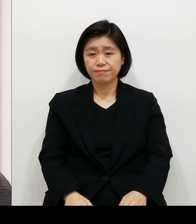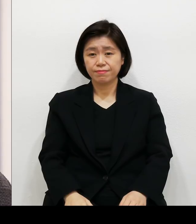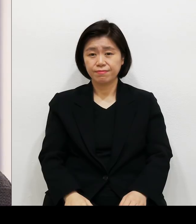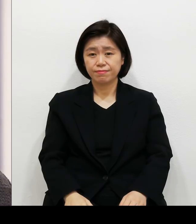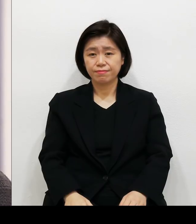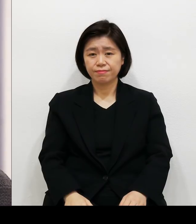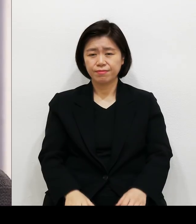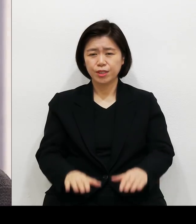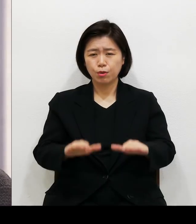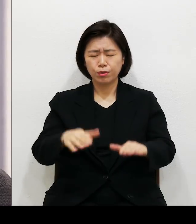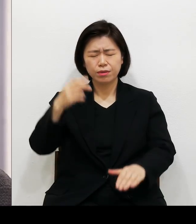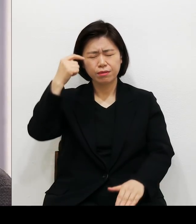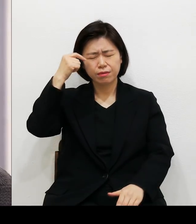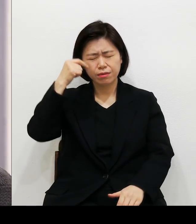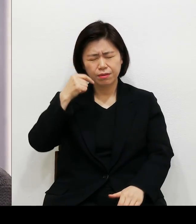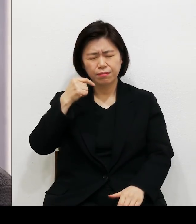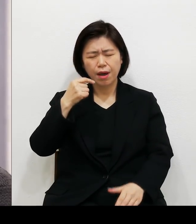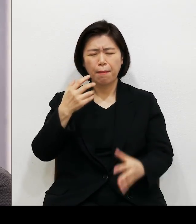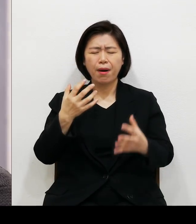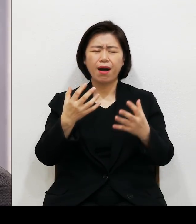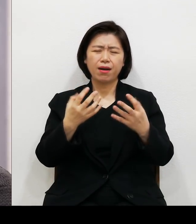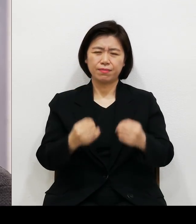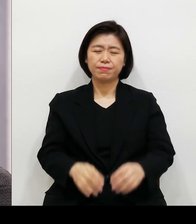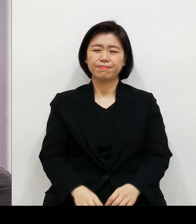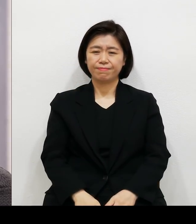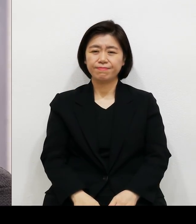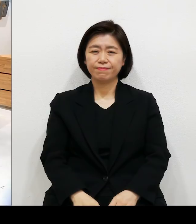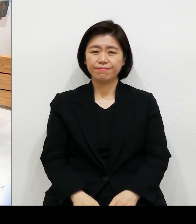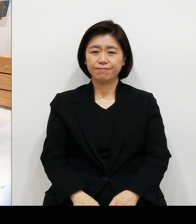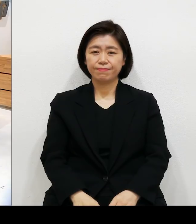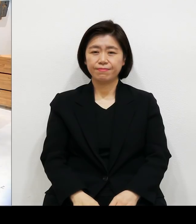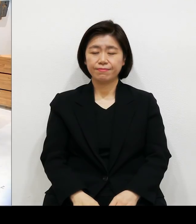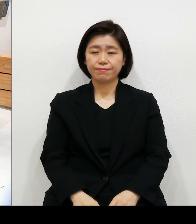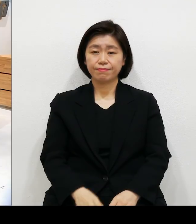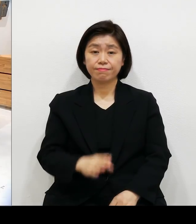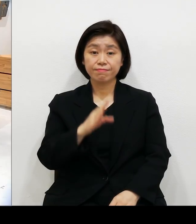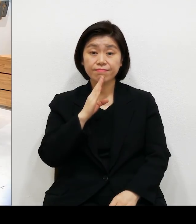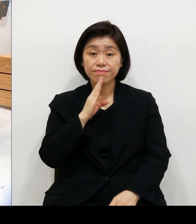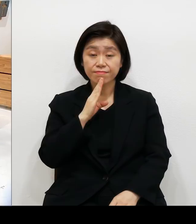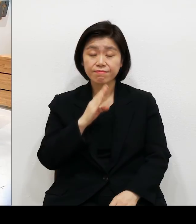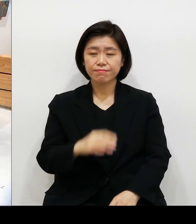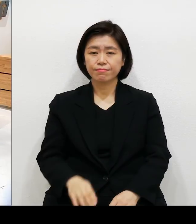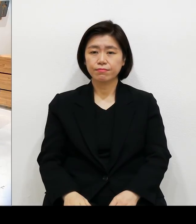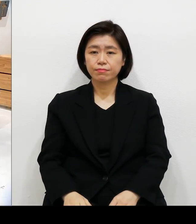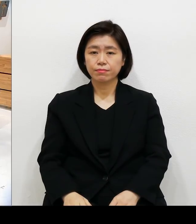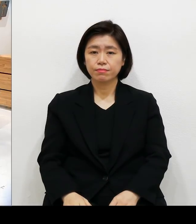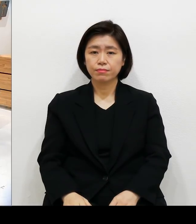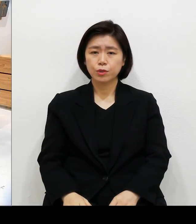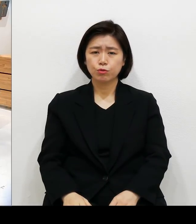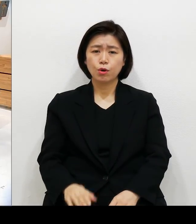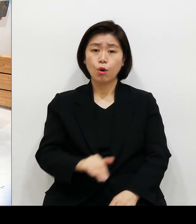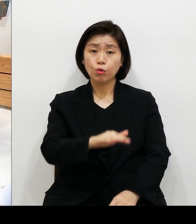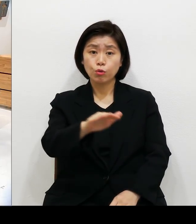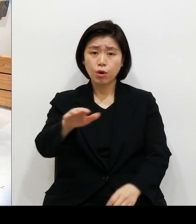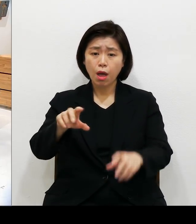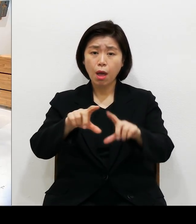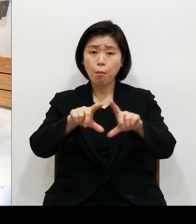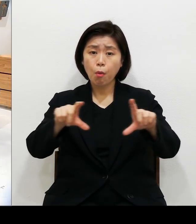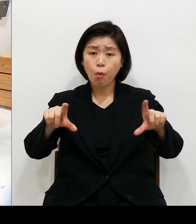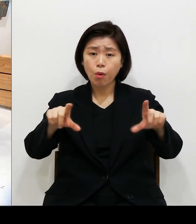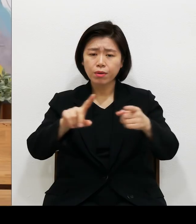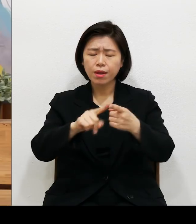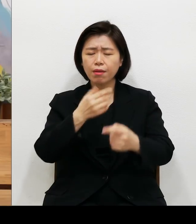오늘 좀 많이 느끼는 시간인 것 같습니다. 그럼요. 우리가 사실은 그 평범한 일상이 얼마나 감사한 건지